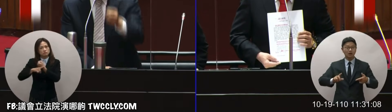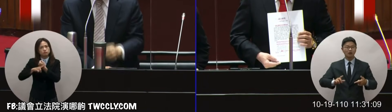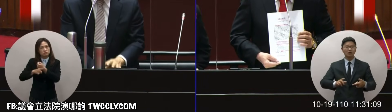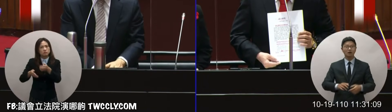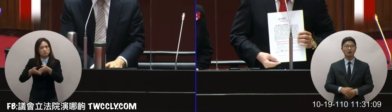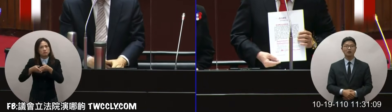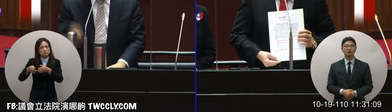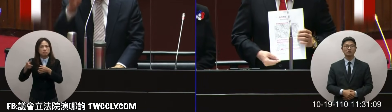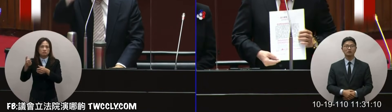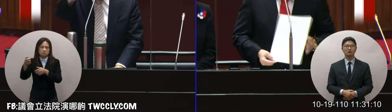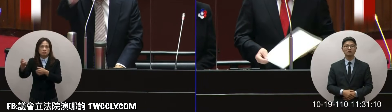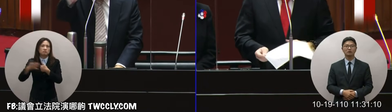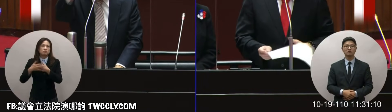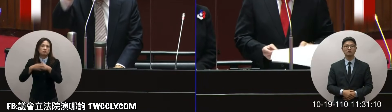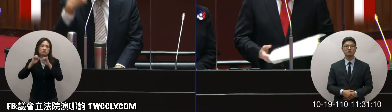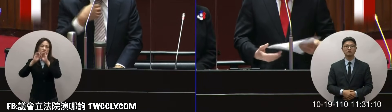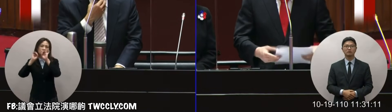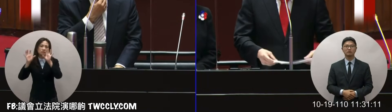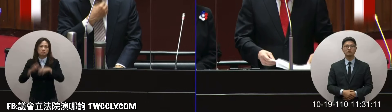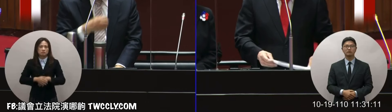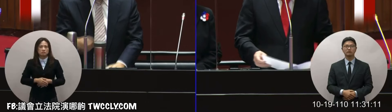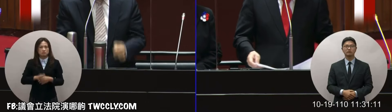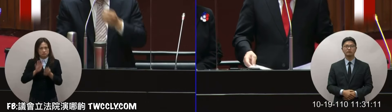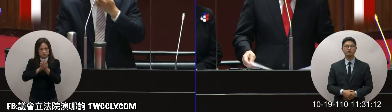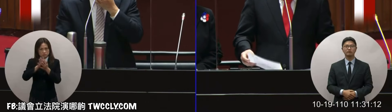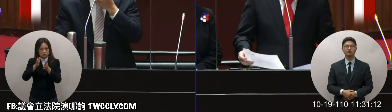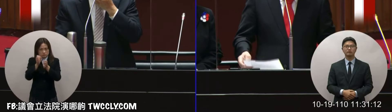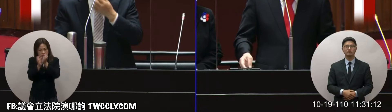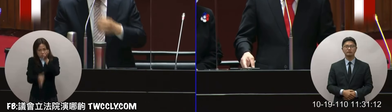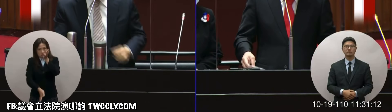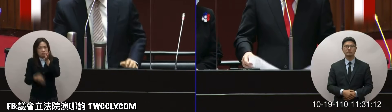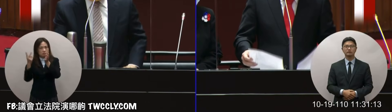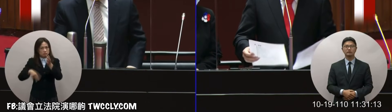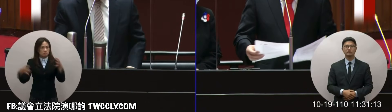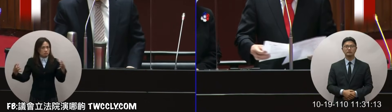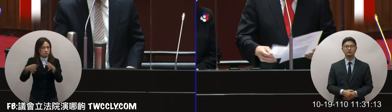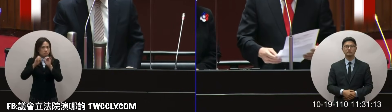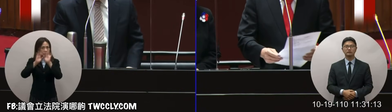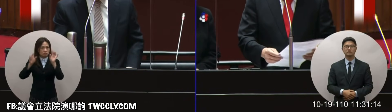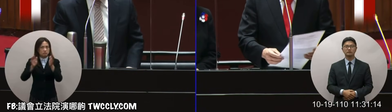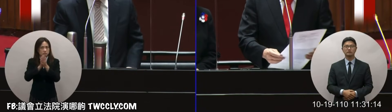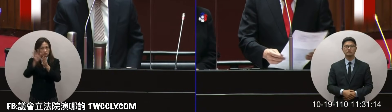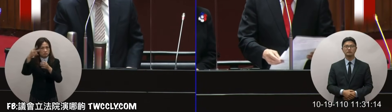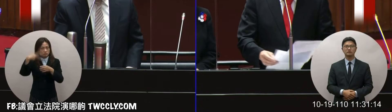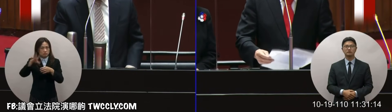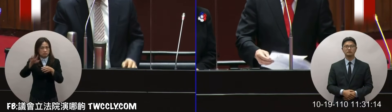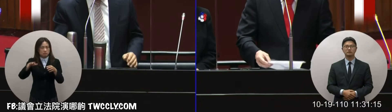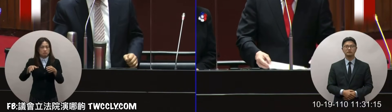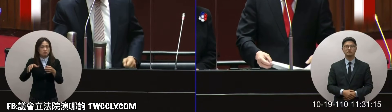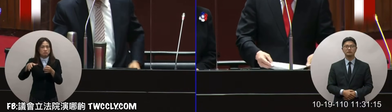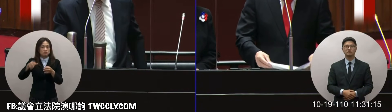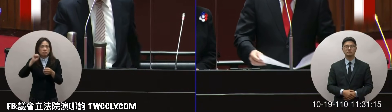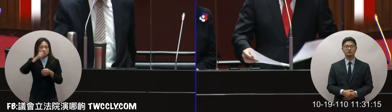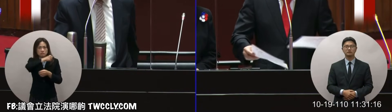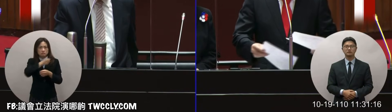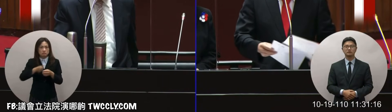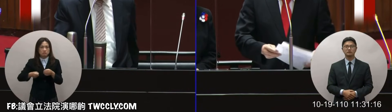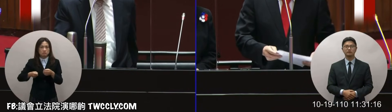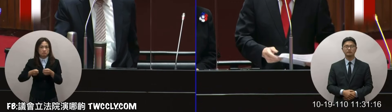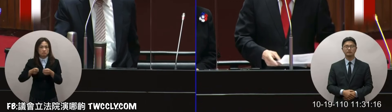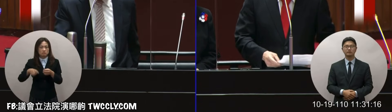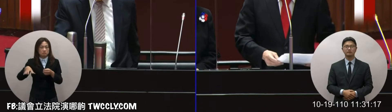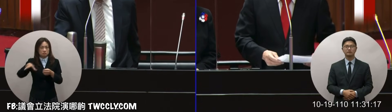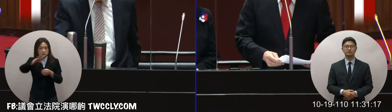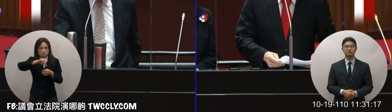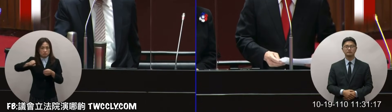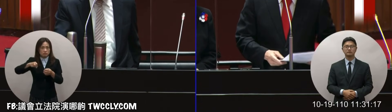谢谢你宣读，那后面的也一并宣读。我们后面还有台湾全土决议文，请你也宣读一下，